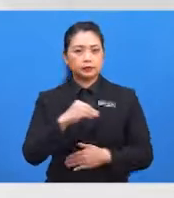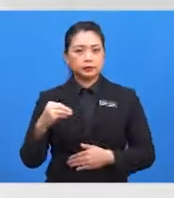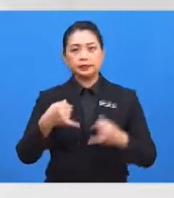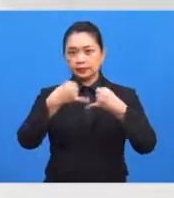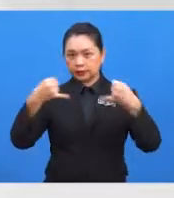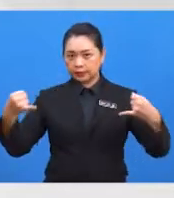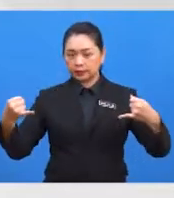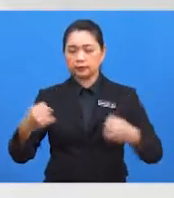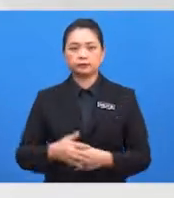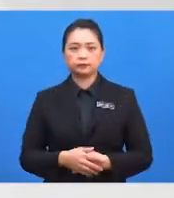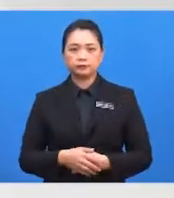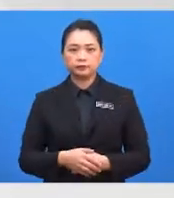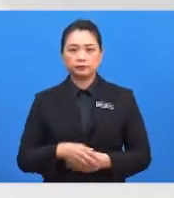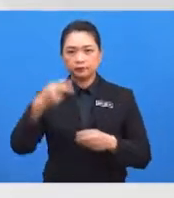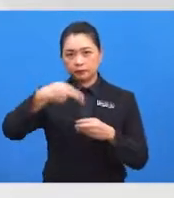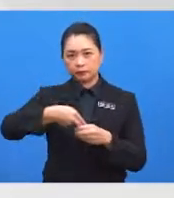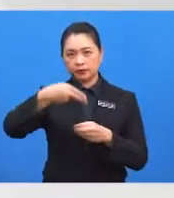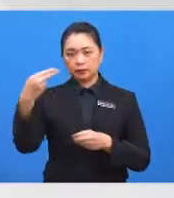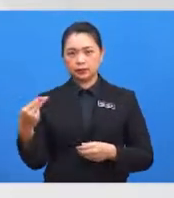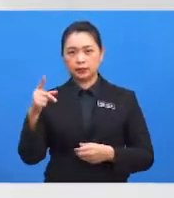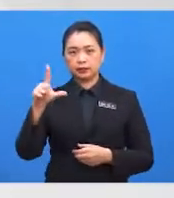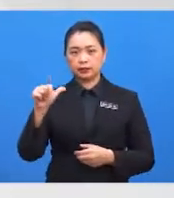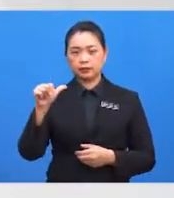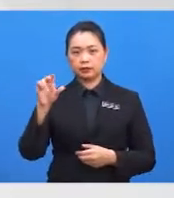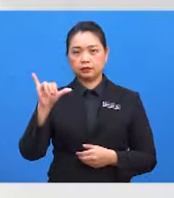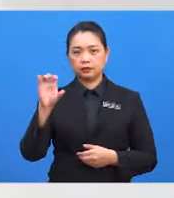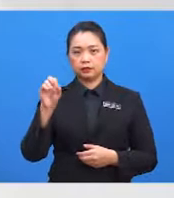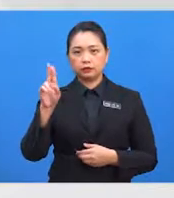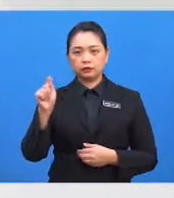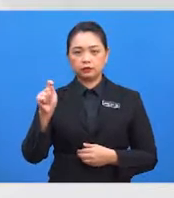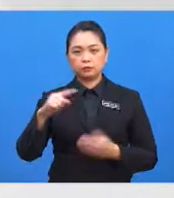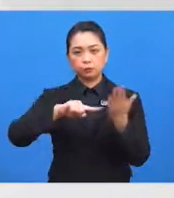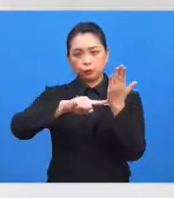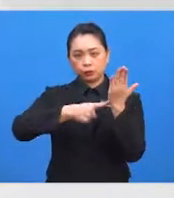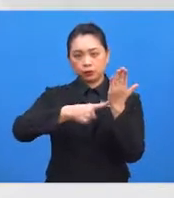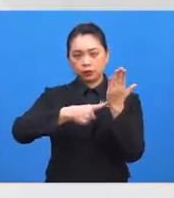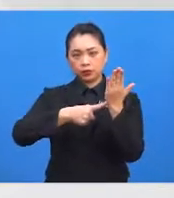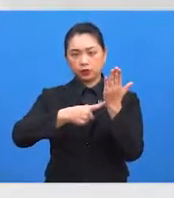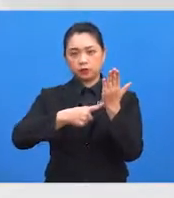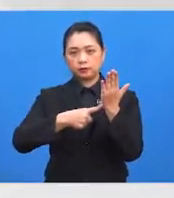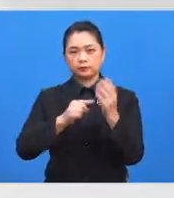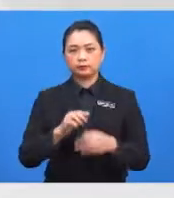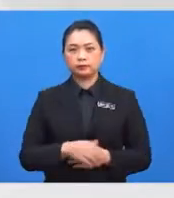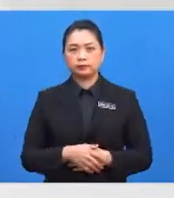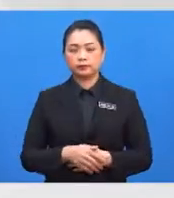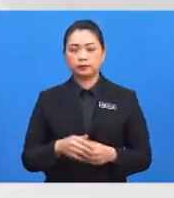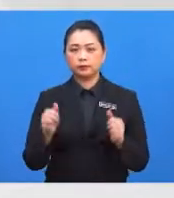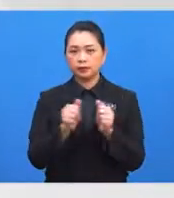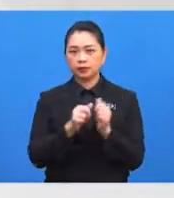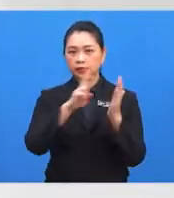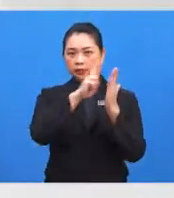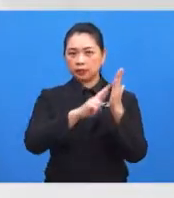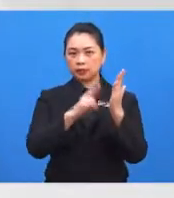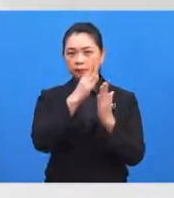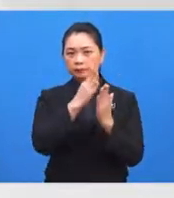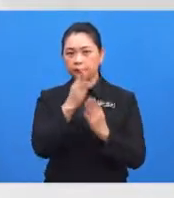layout. Penghasilan layout bermula dari pesanan kerja yang akan mengandungi reka bentuk draft